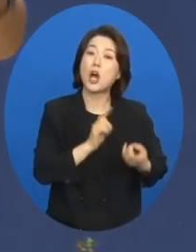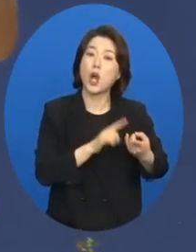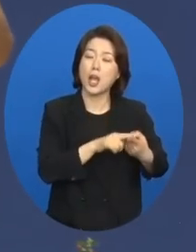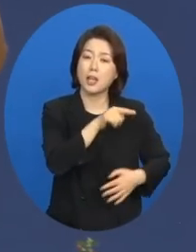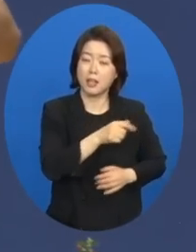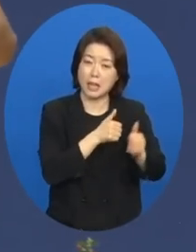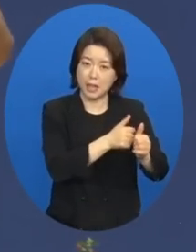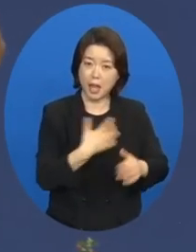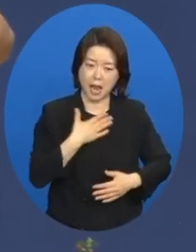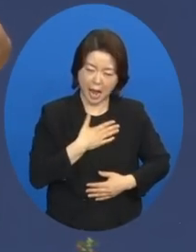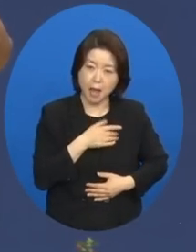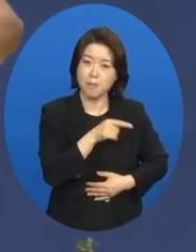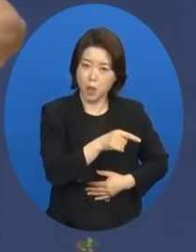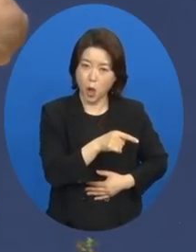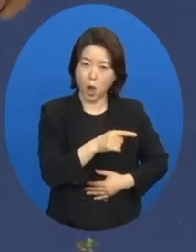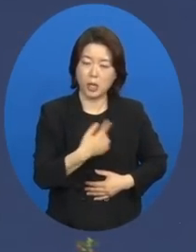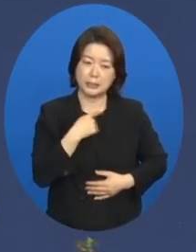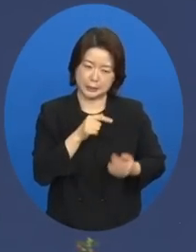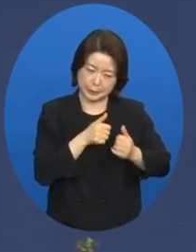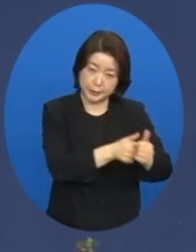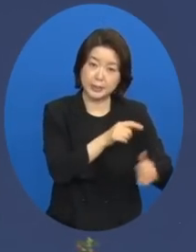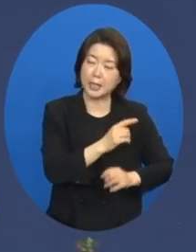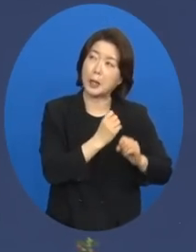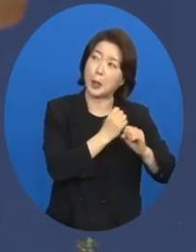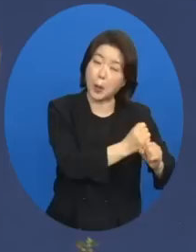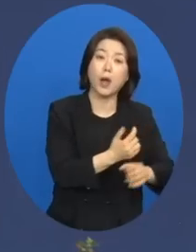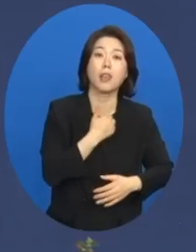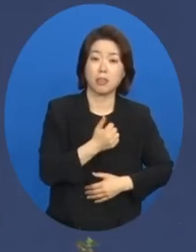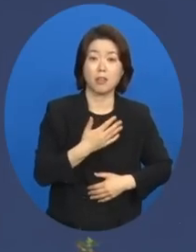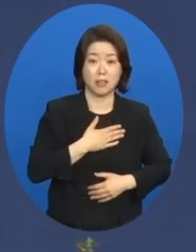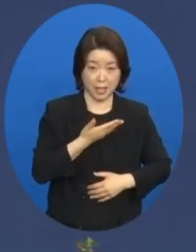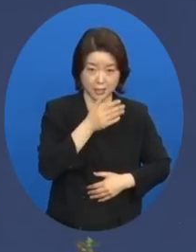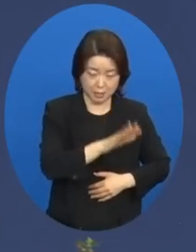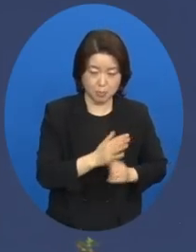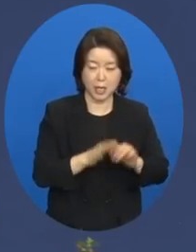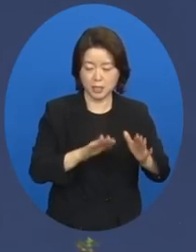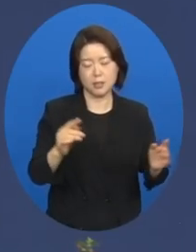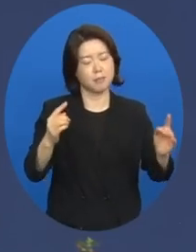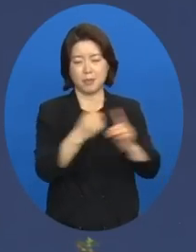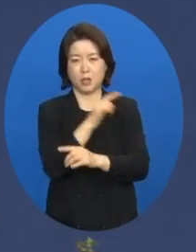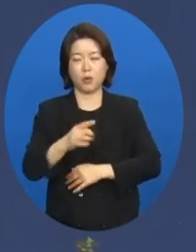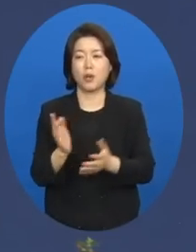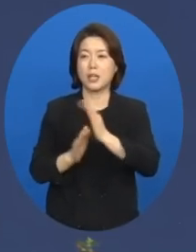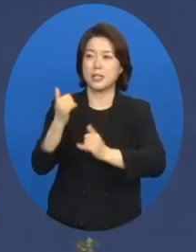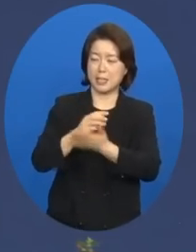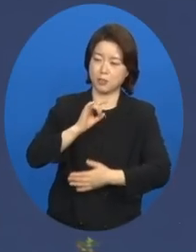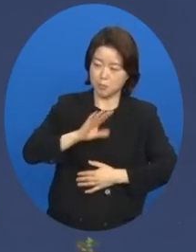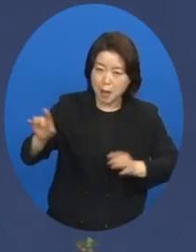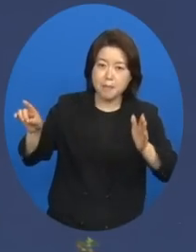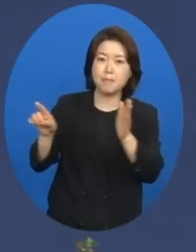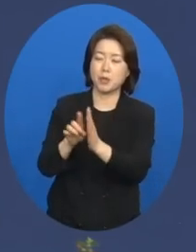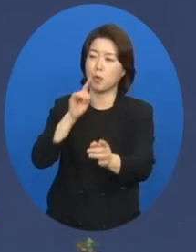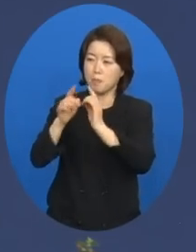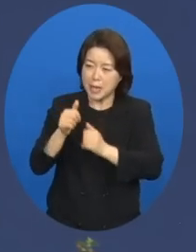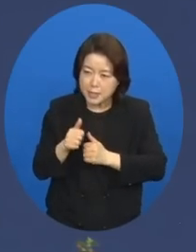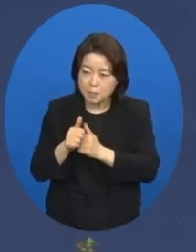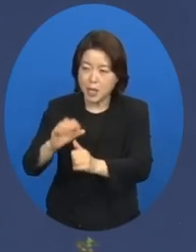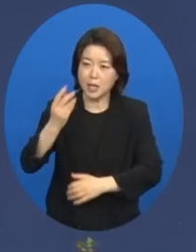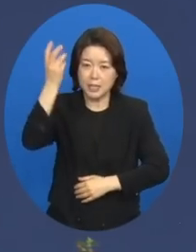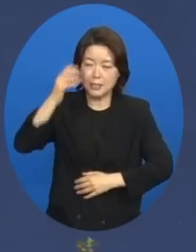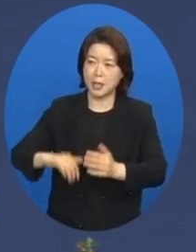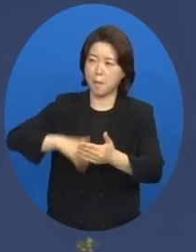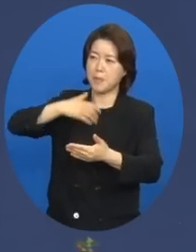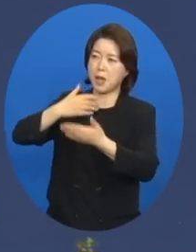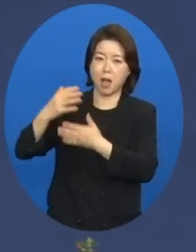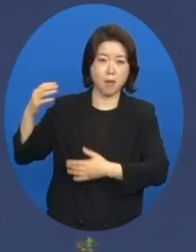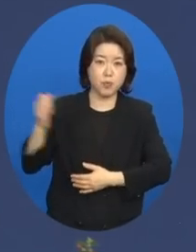감정과 그리고 그 정욕을 따라 끌려갈 수밖에 없었지만 그러나 이제는 예수님만 믿고 말씀 따라 성령의